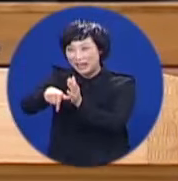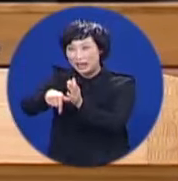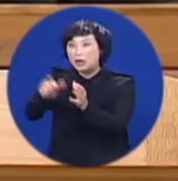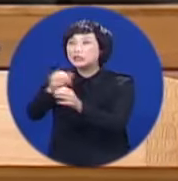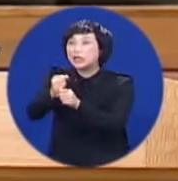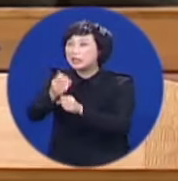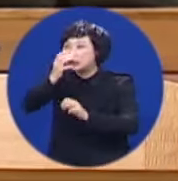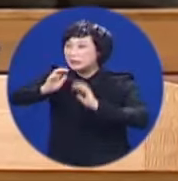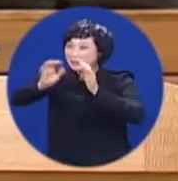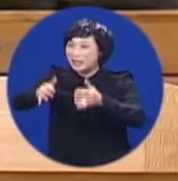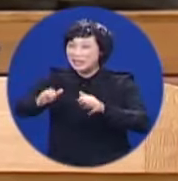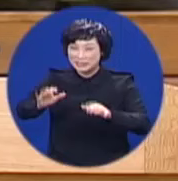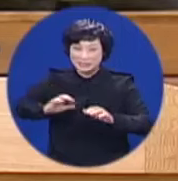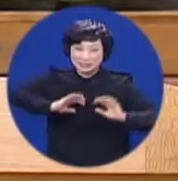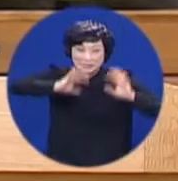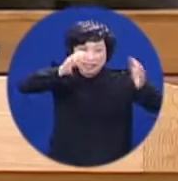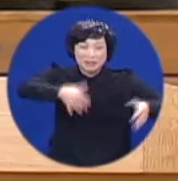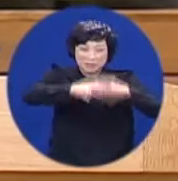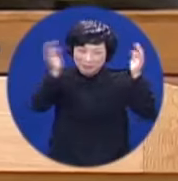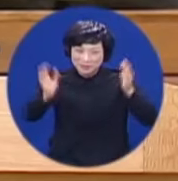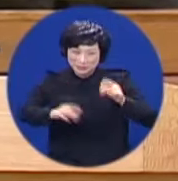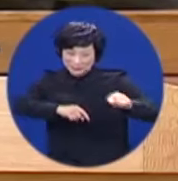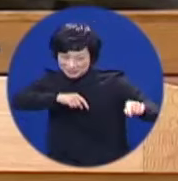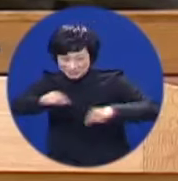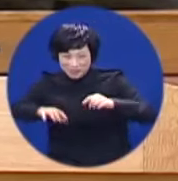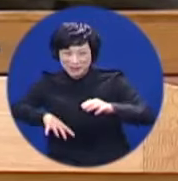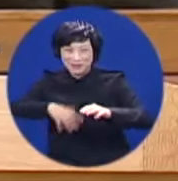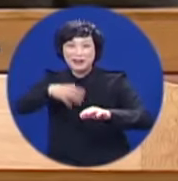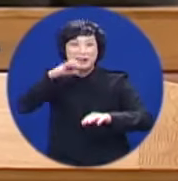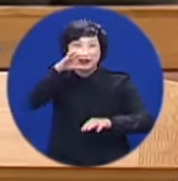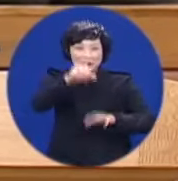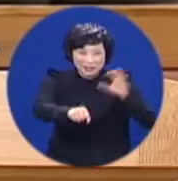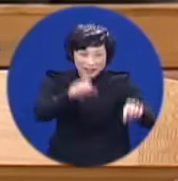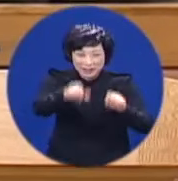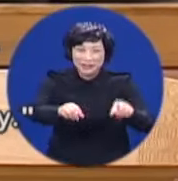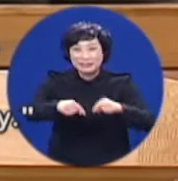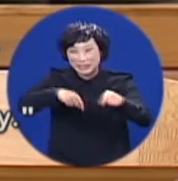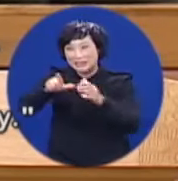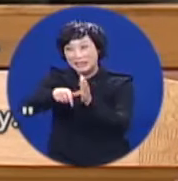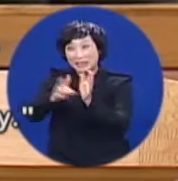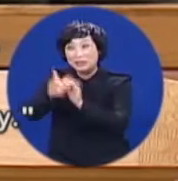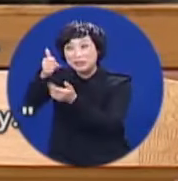이스라엘이 세계를 지배하고 다스릴 때 주님이 왕 되시거든.